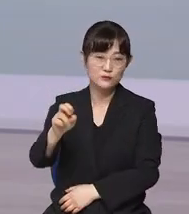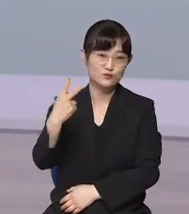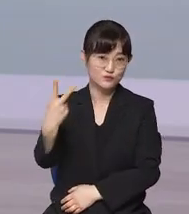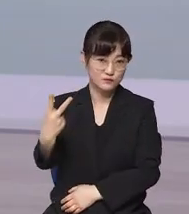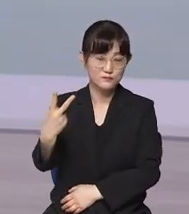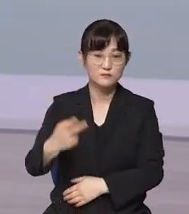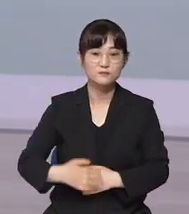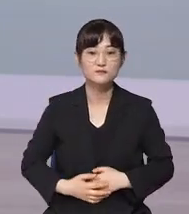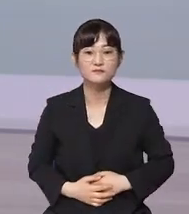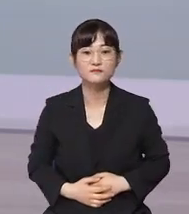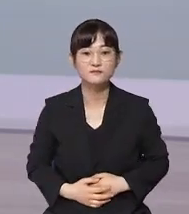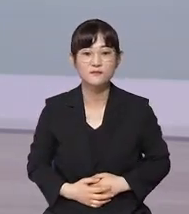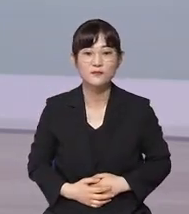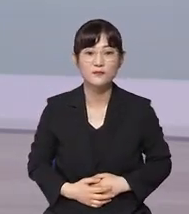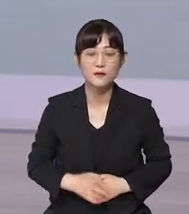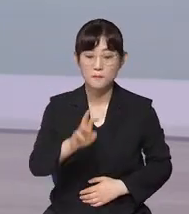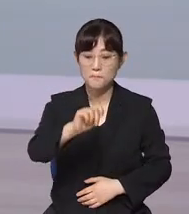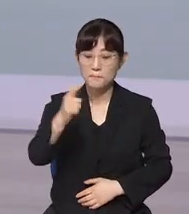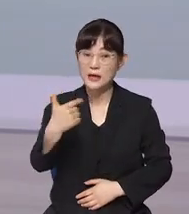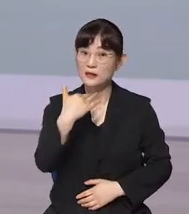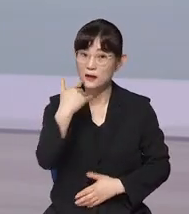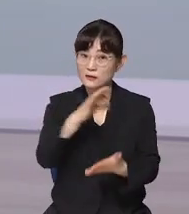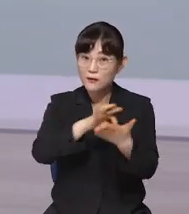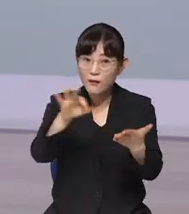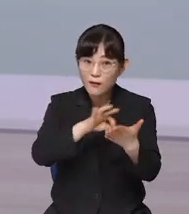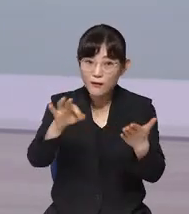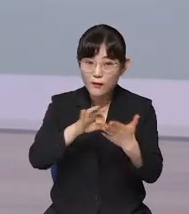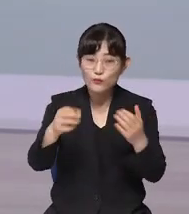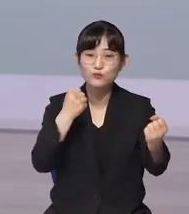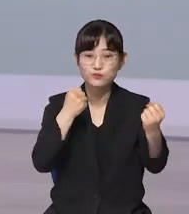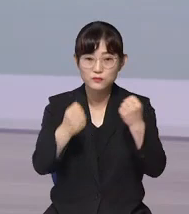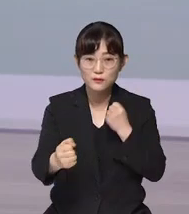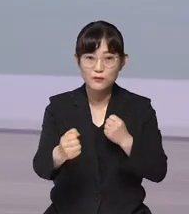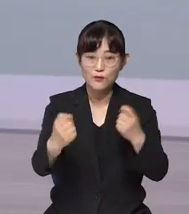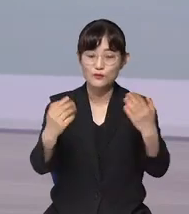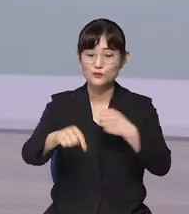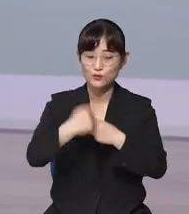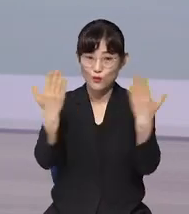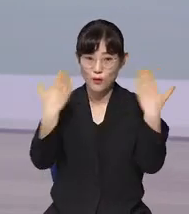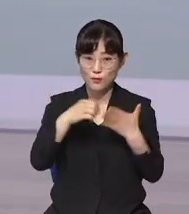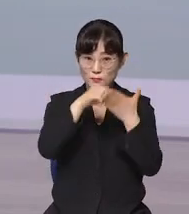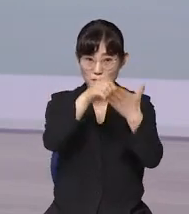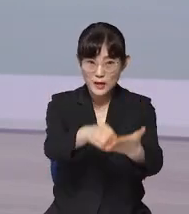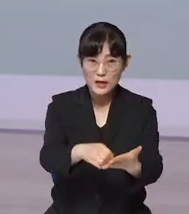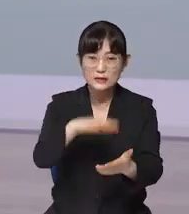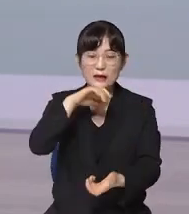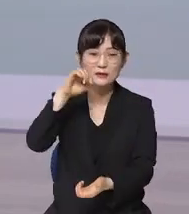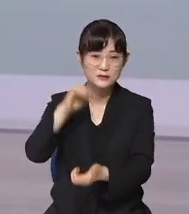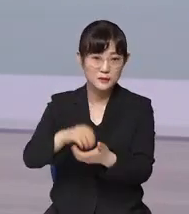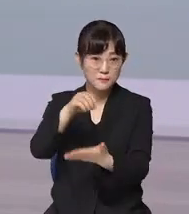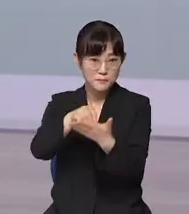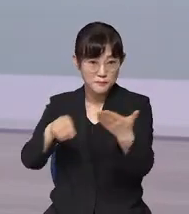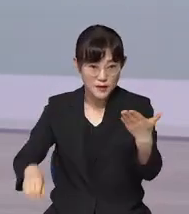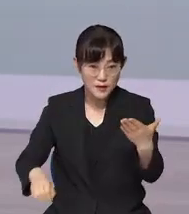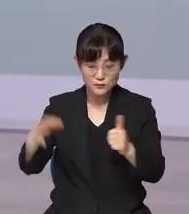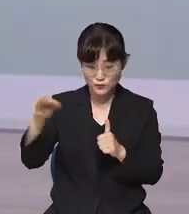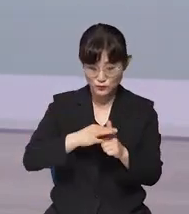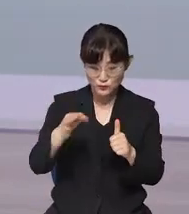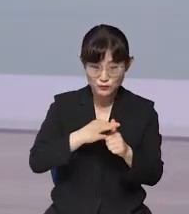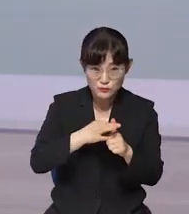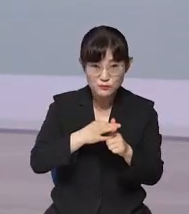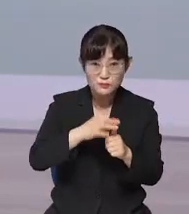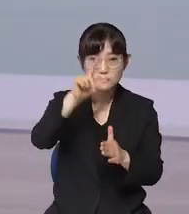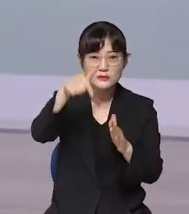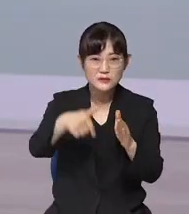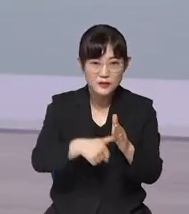겁니다 만나이가 도입되어도 초등학교 입학이나 정년퇴임 연령 연금 수급 기준은